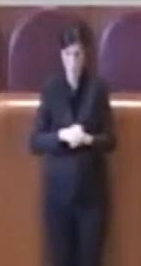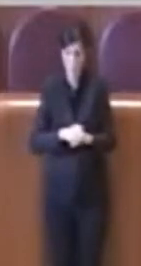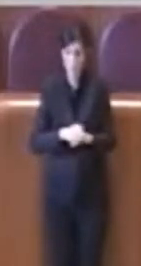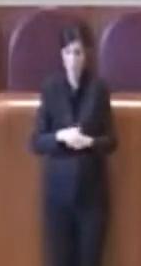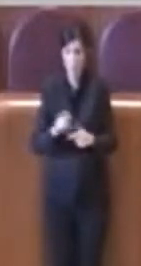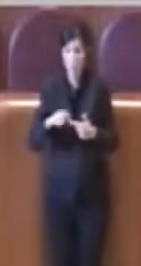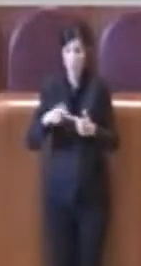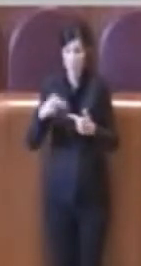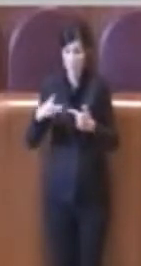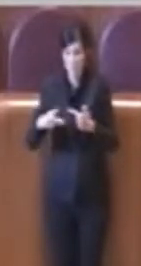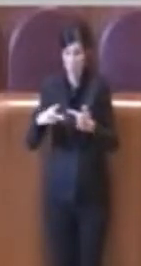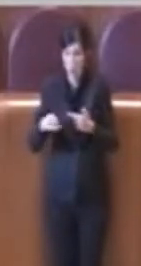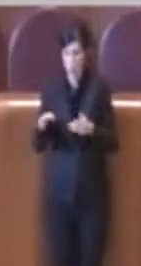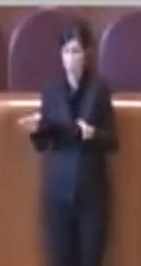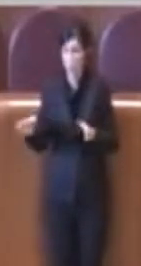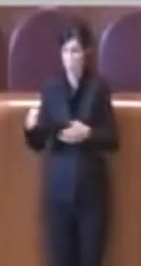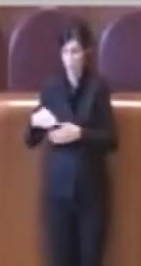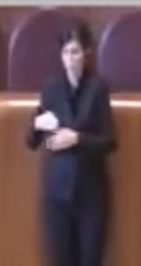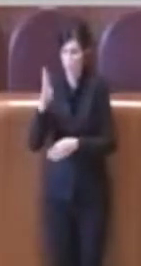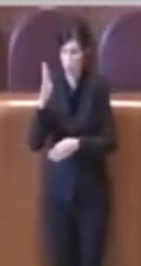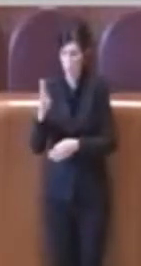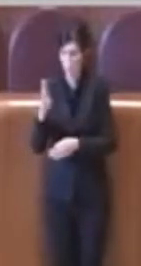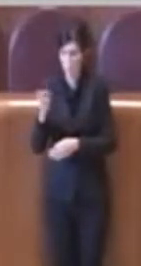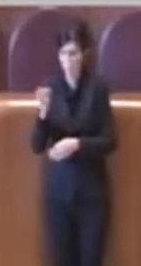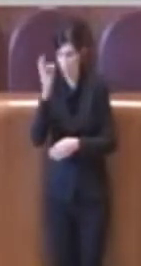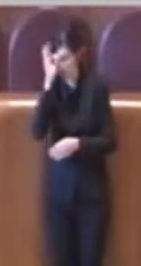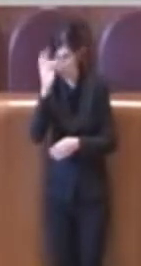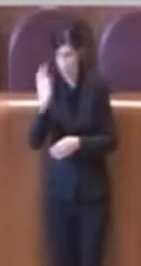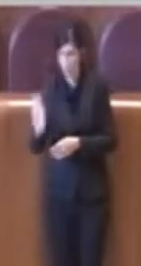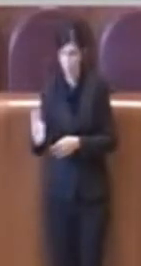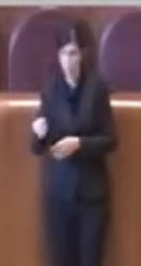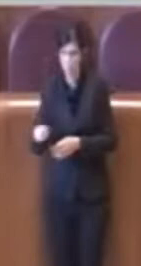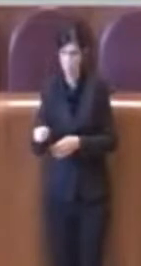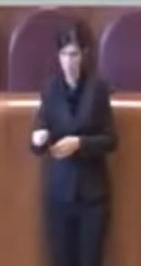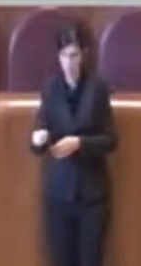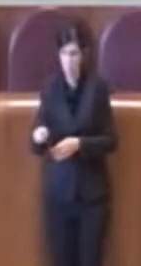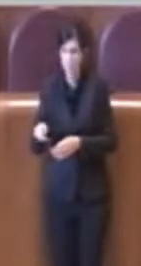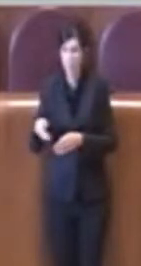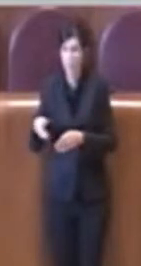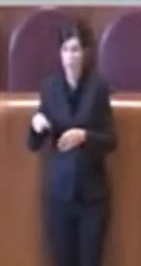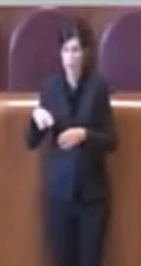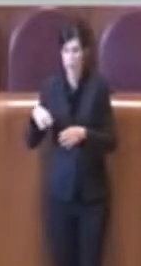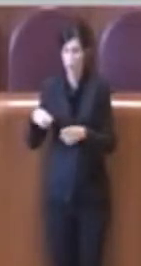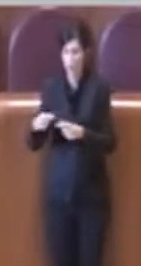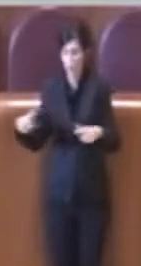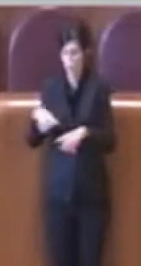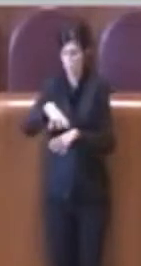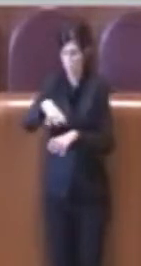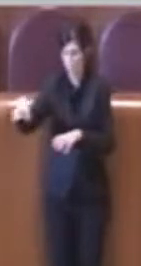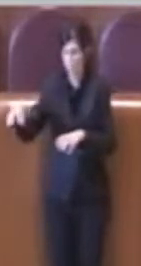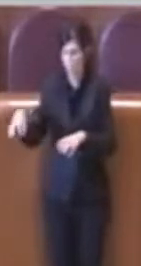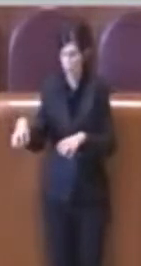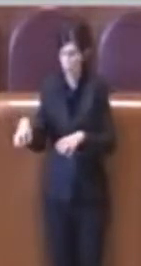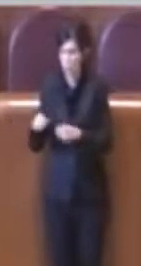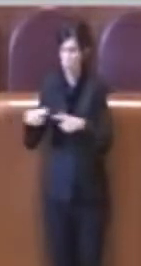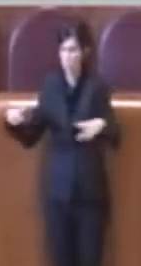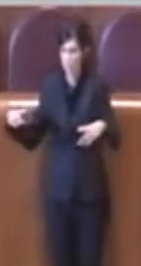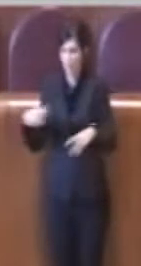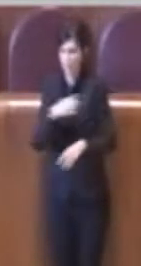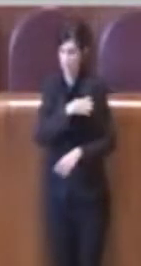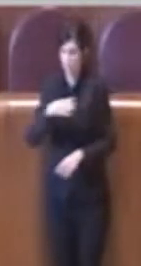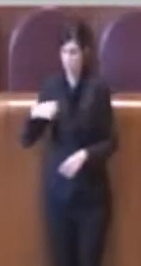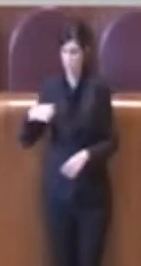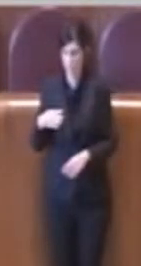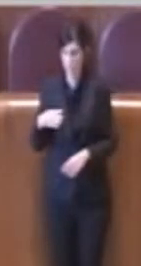riferirà al comparto di destinato al servizio pubblico urbano cosiddetto città della scienza inoltre sempre con un